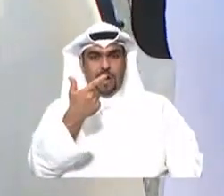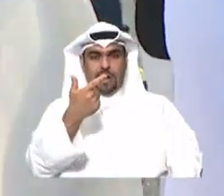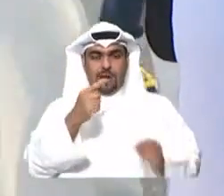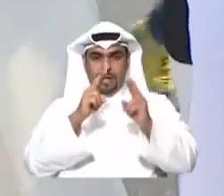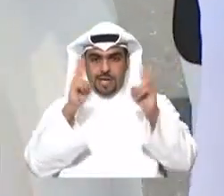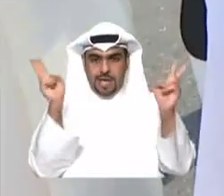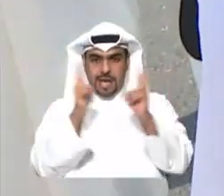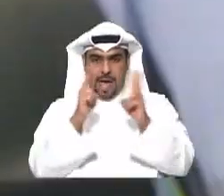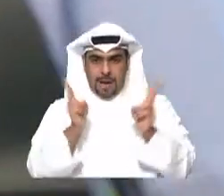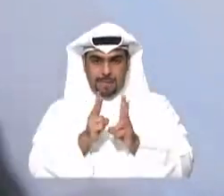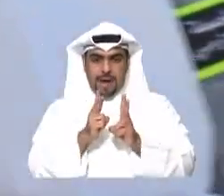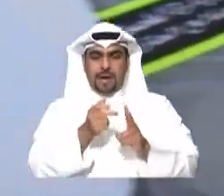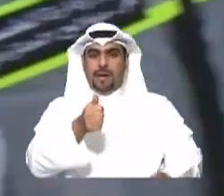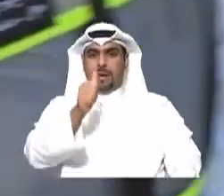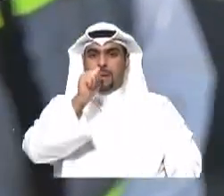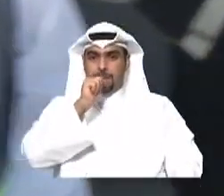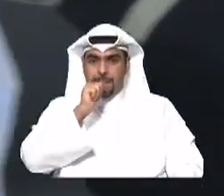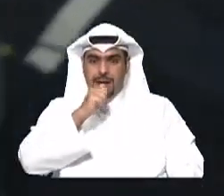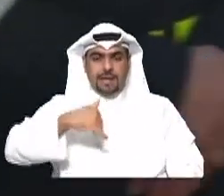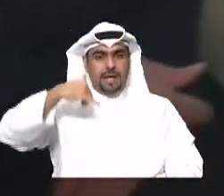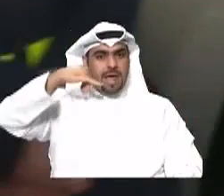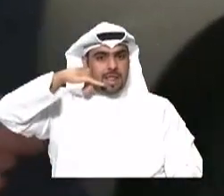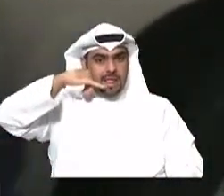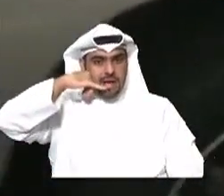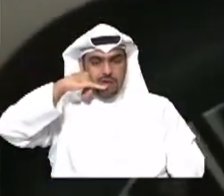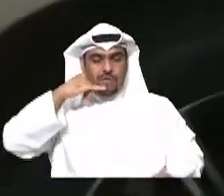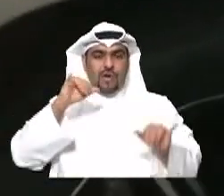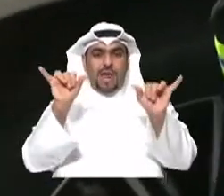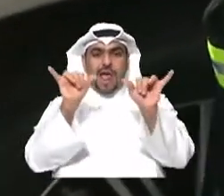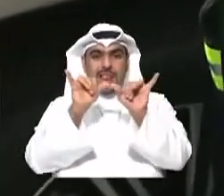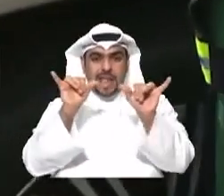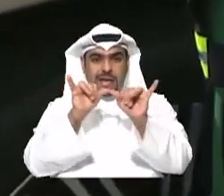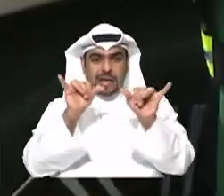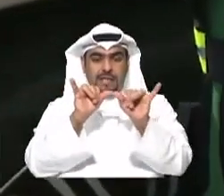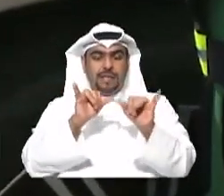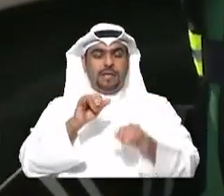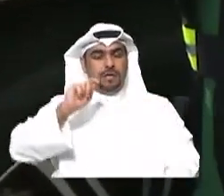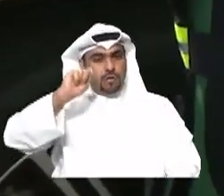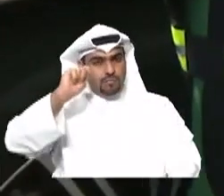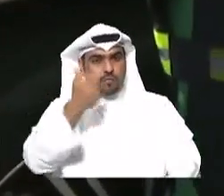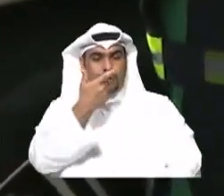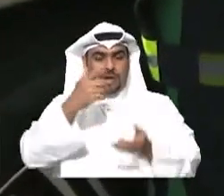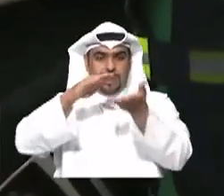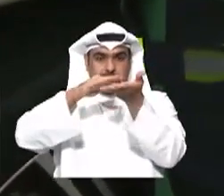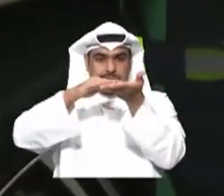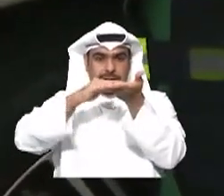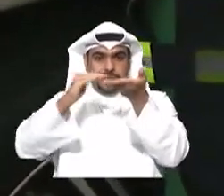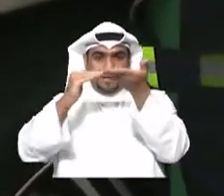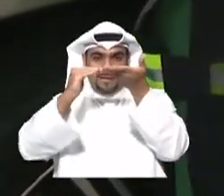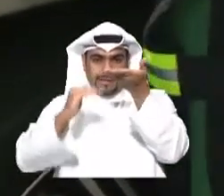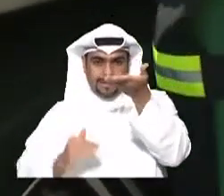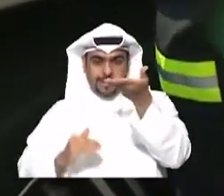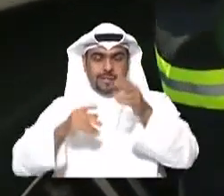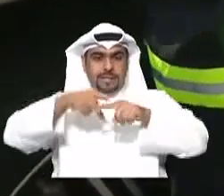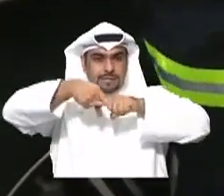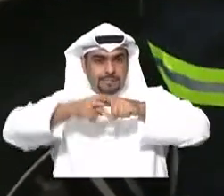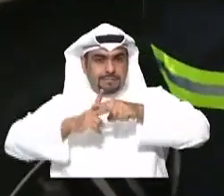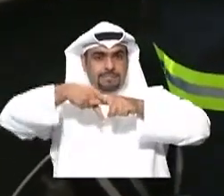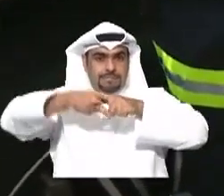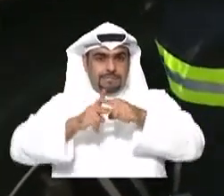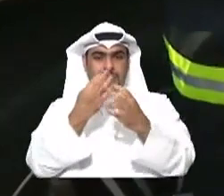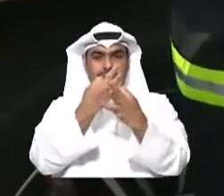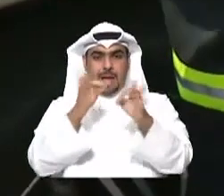الدولة بهدف تسريع مشاريع صيانة البنى التحتية والخدمات العامة في كافة